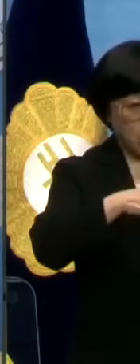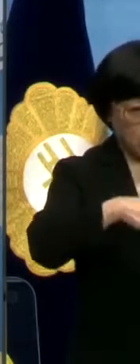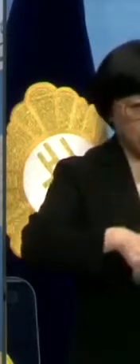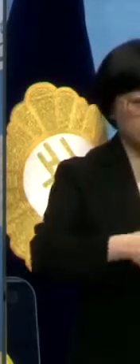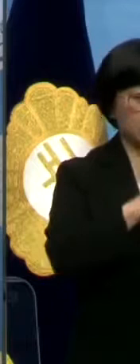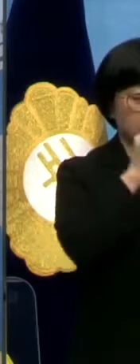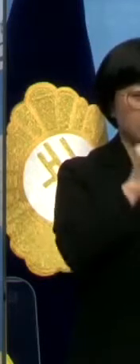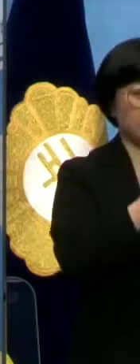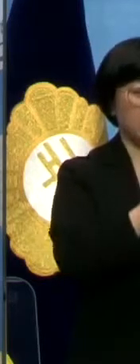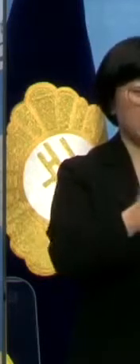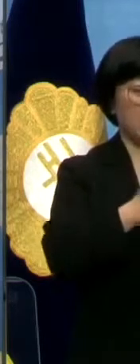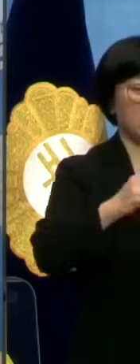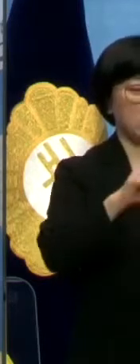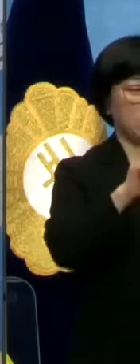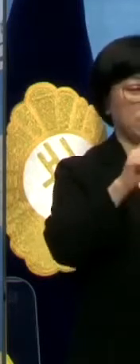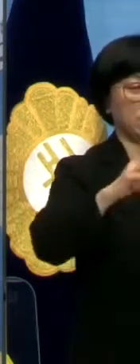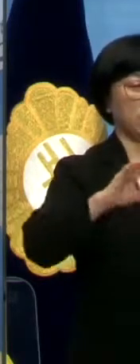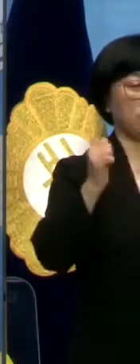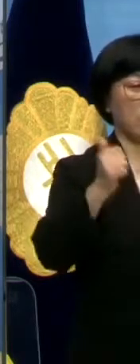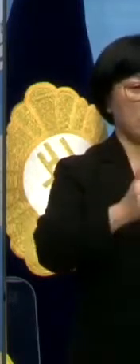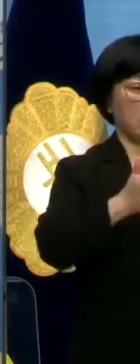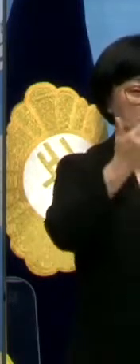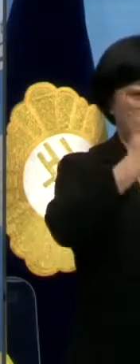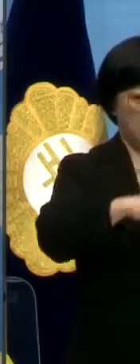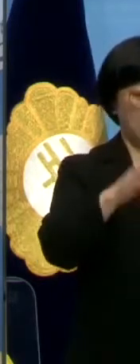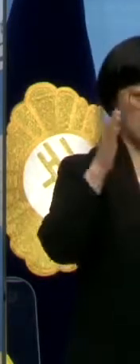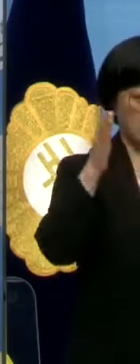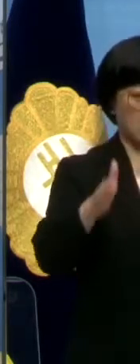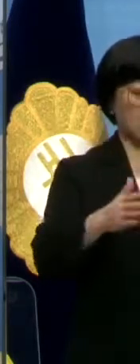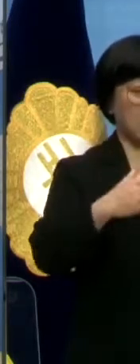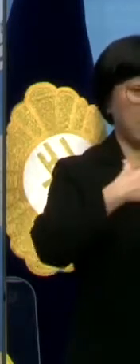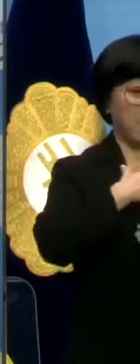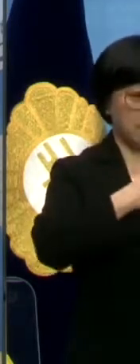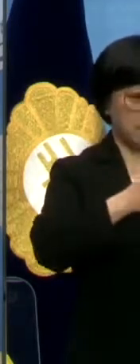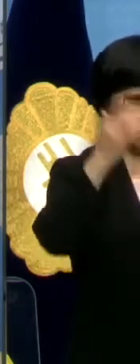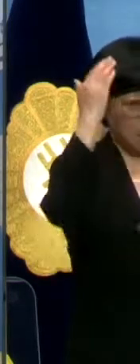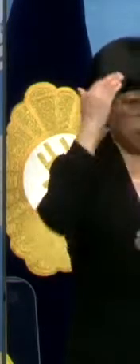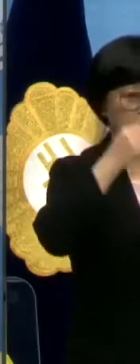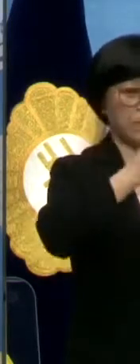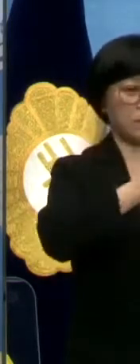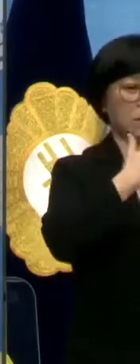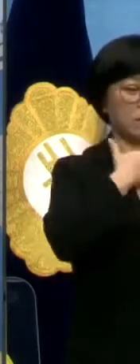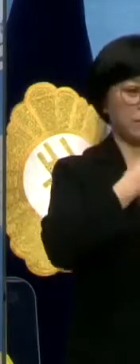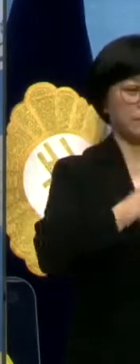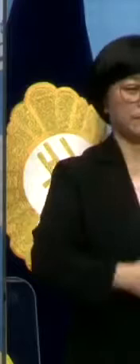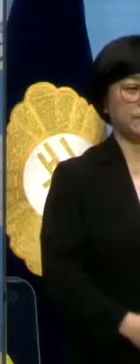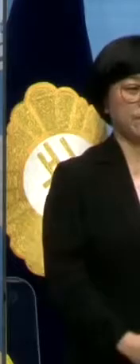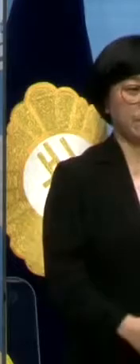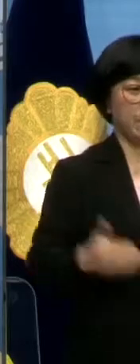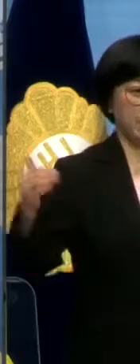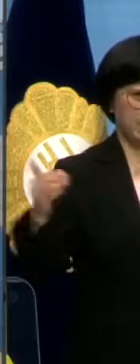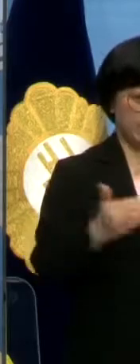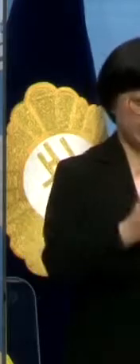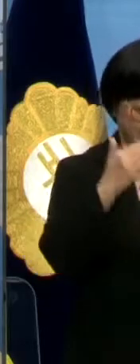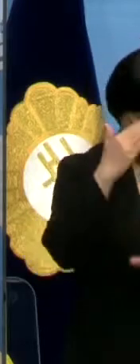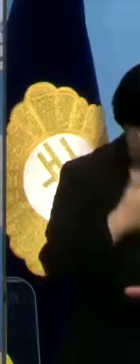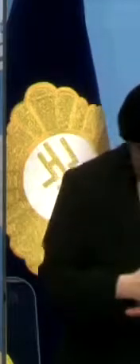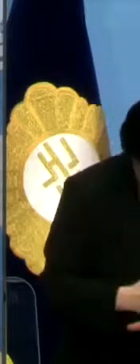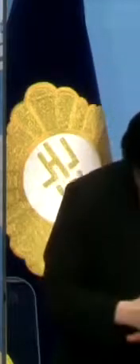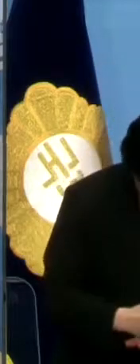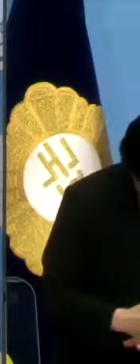21대 국회가 남은 기간 동안 안전한 대한민국을 함께 만들어 가기를 바랍니다. 이상입니다.